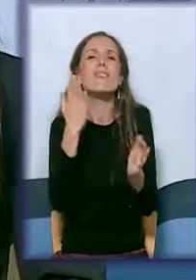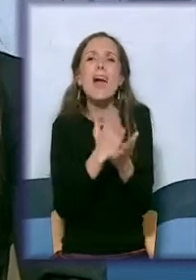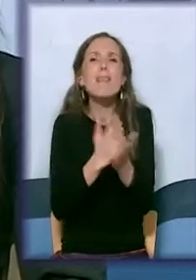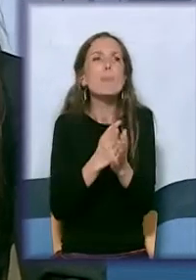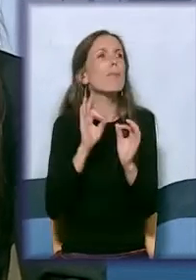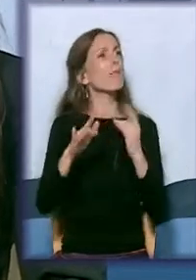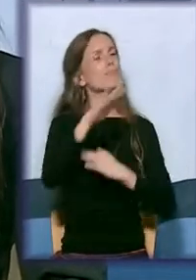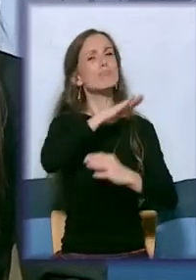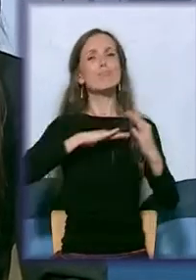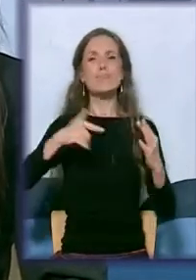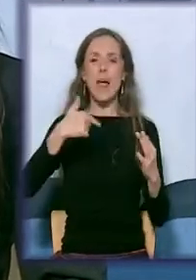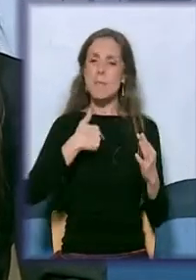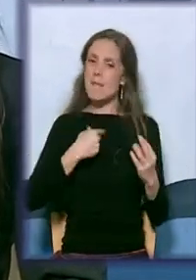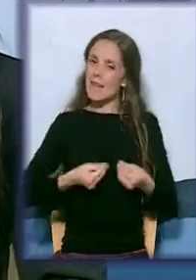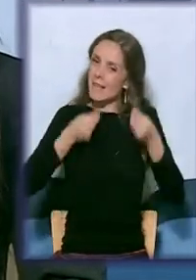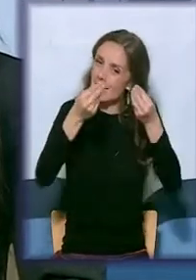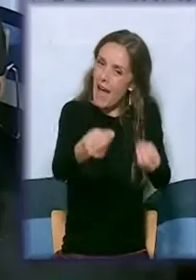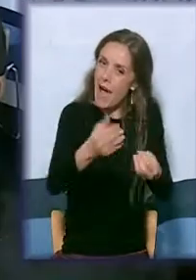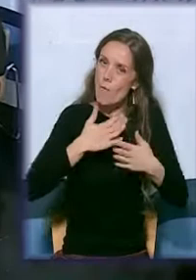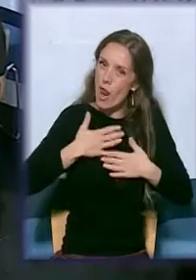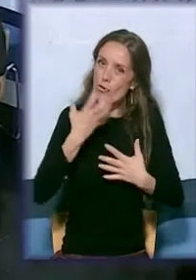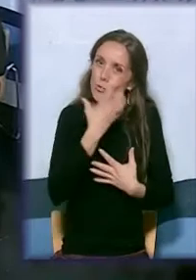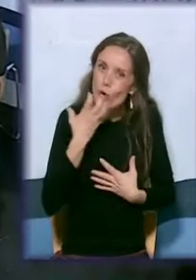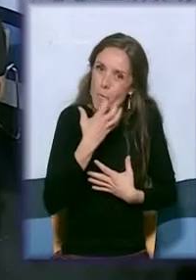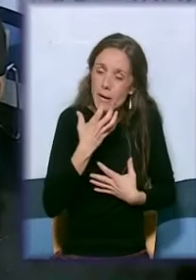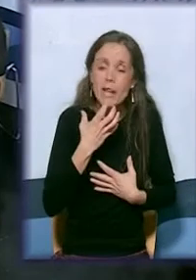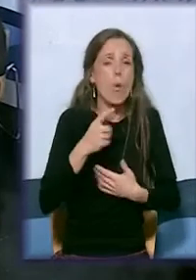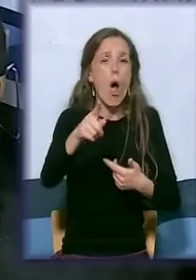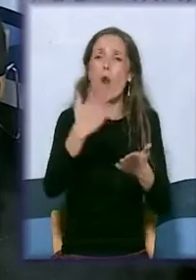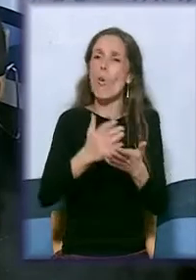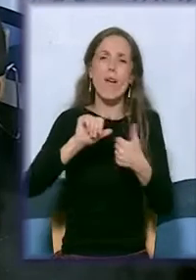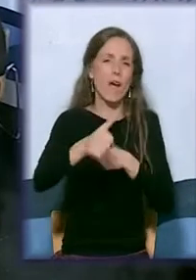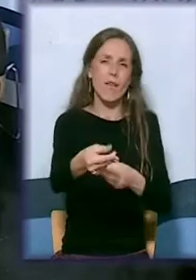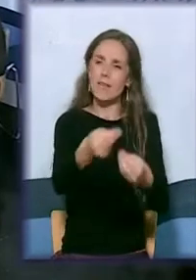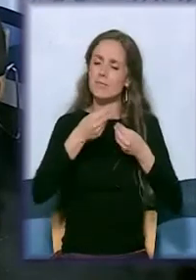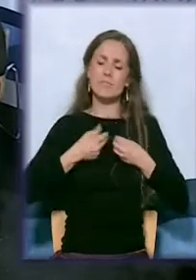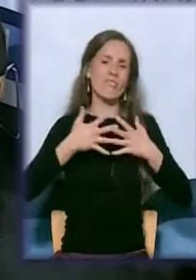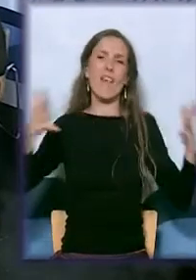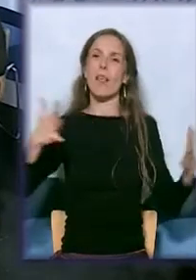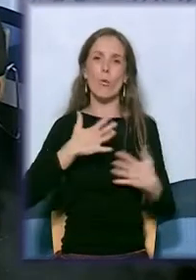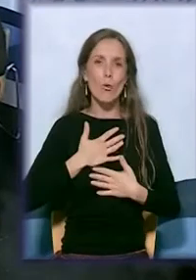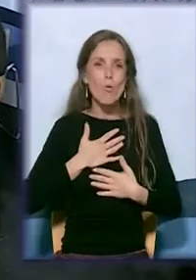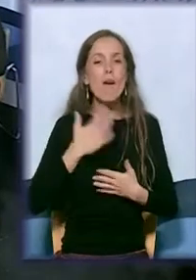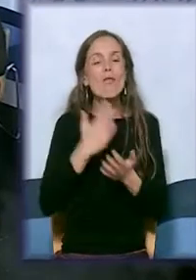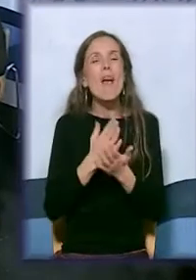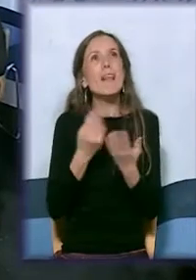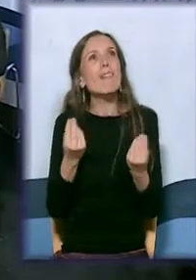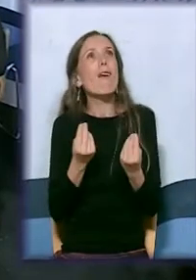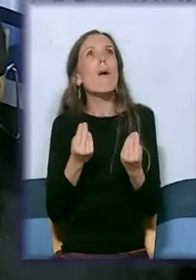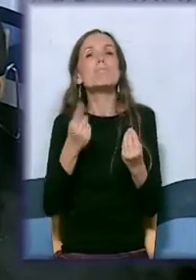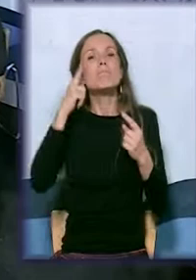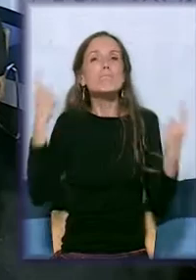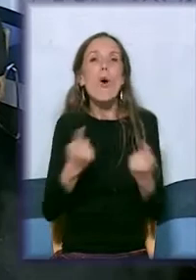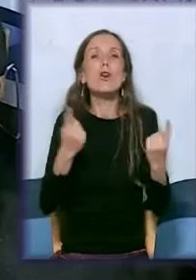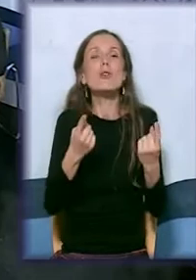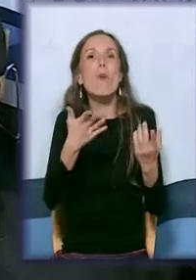mi dobijemo bezrezervnu njihovu ljubav. I tako jedni drugi pokrećemo i stvaramo nove ideje upravo na taj način. Mnogo